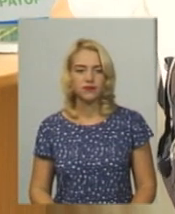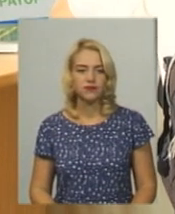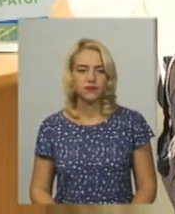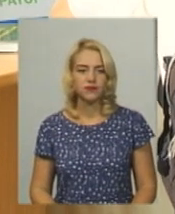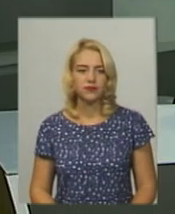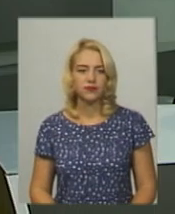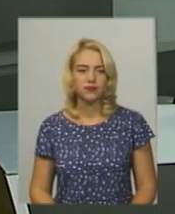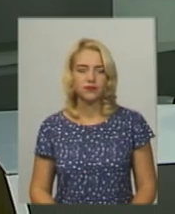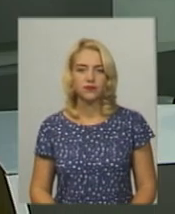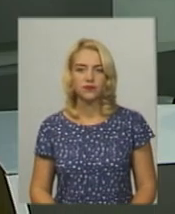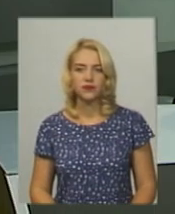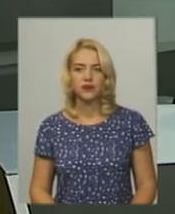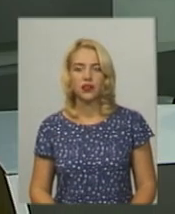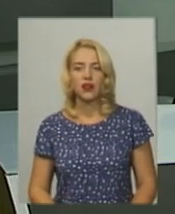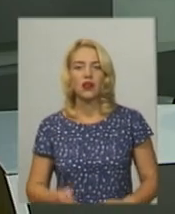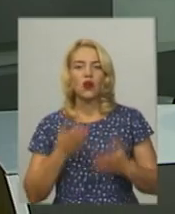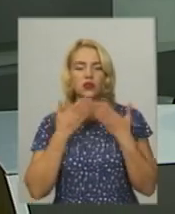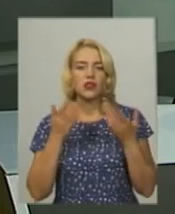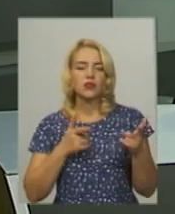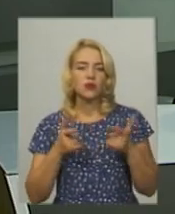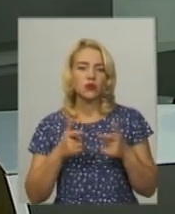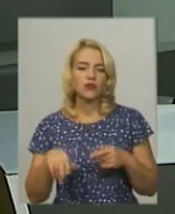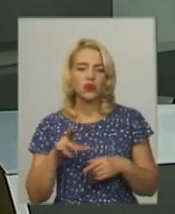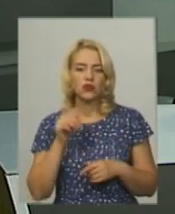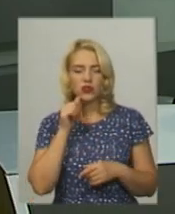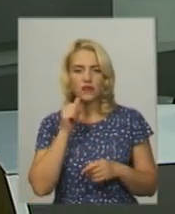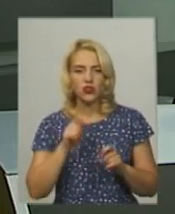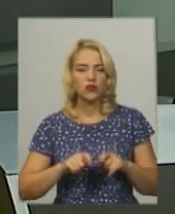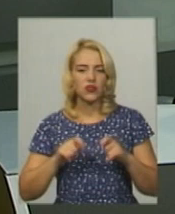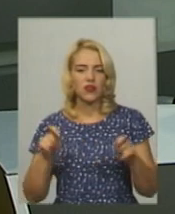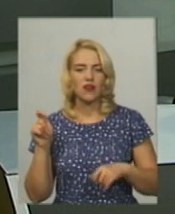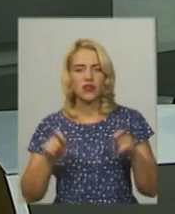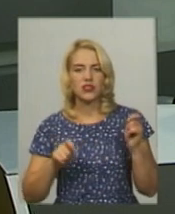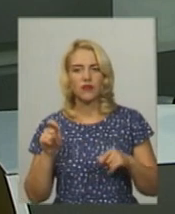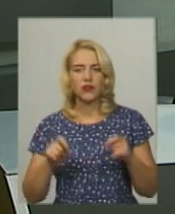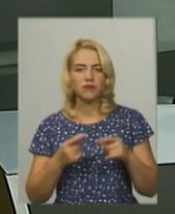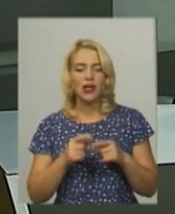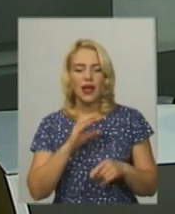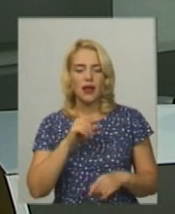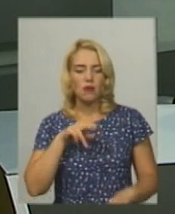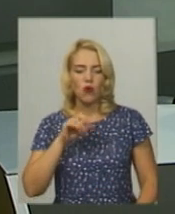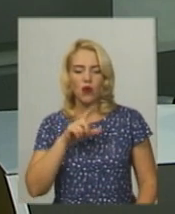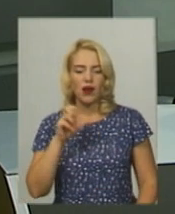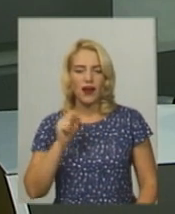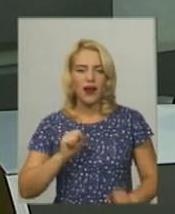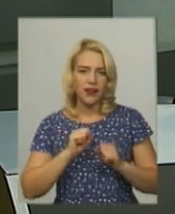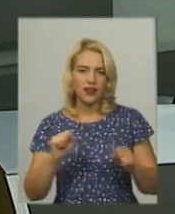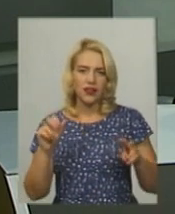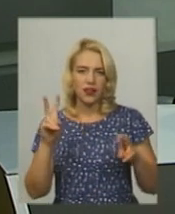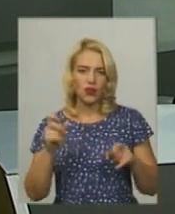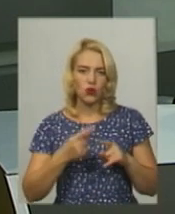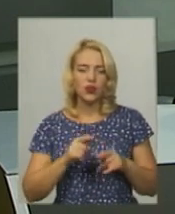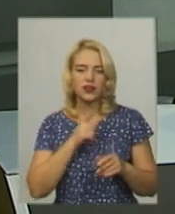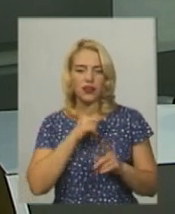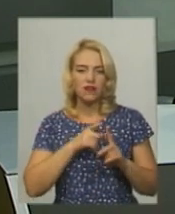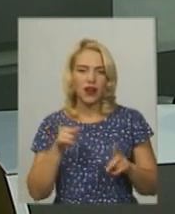Хмельницький. Останні приготування до завтрашнього відкриття фестивалю «Епоха героїв» тривають у Державному історико-культурному